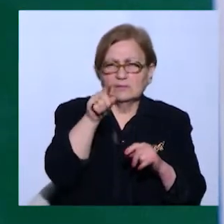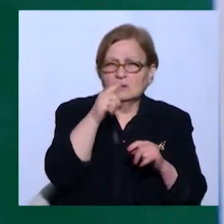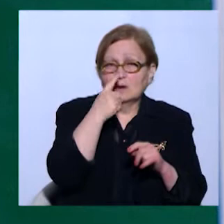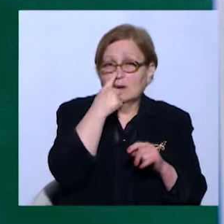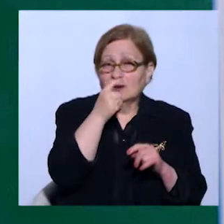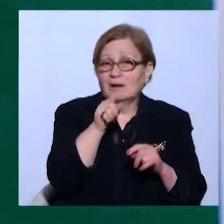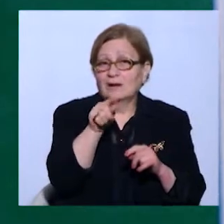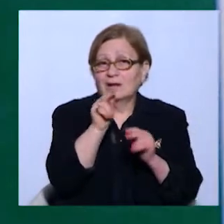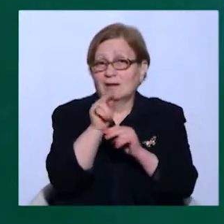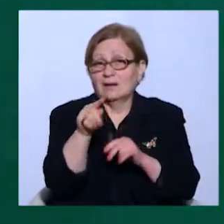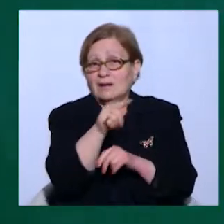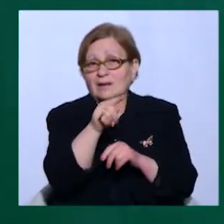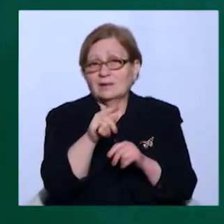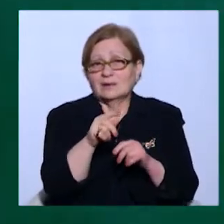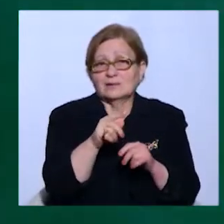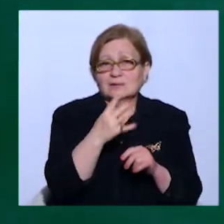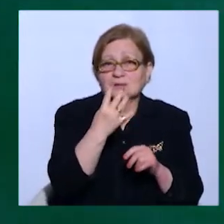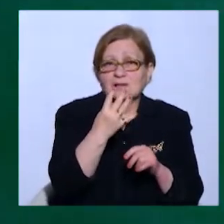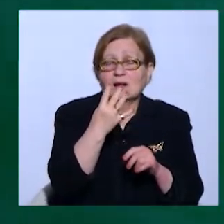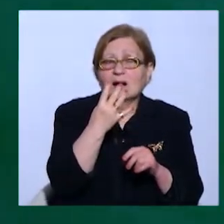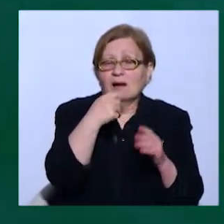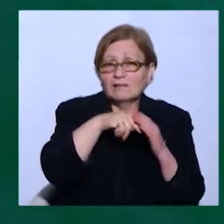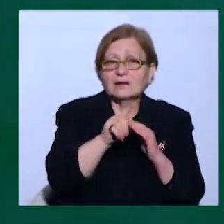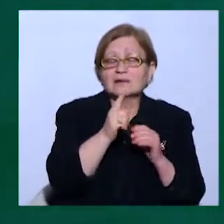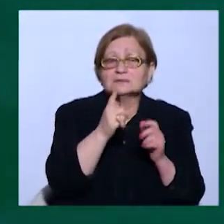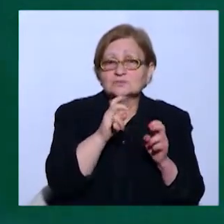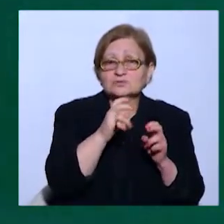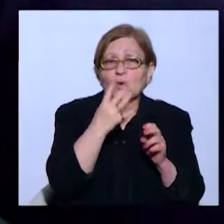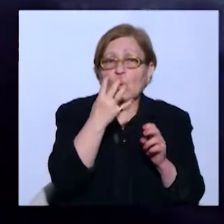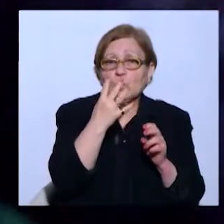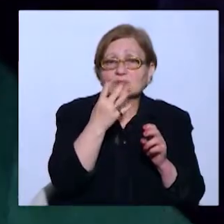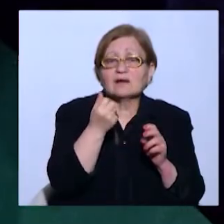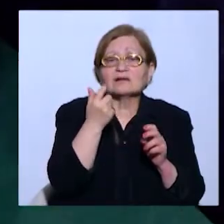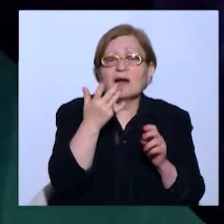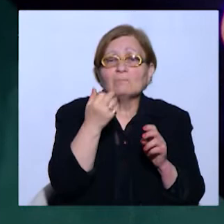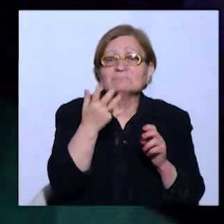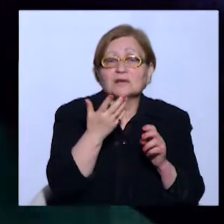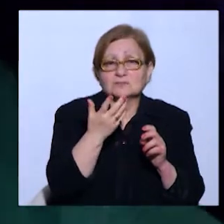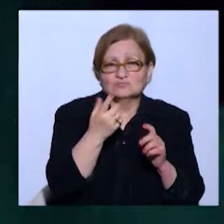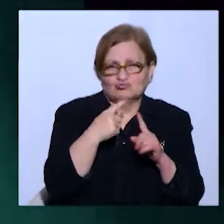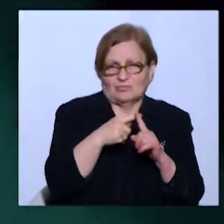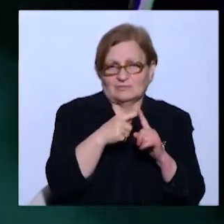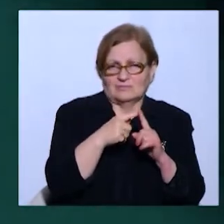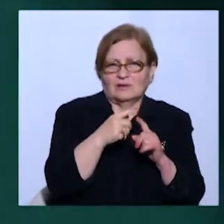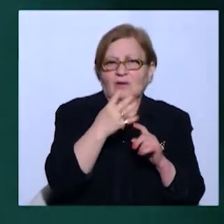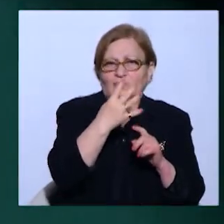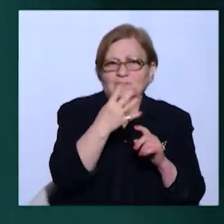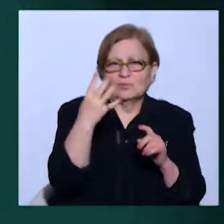მიგანიშნებს, რაზე საუბარი. 4 ჯერადი, მაშინ 4 რამდენ ჯერღაც? ერთხელ 4, 4. 2-ჯერ 4,